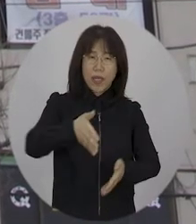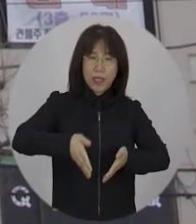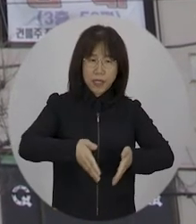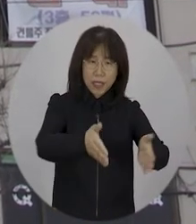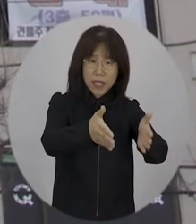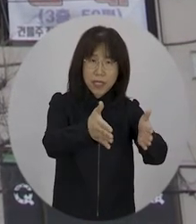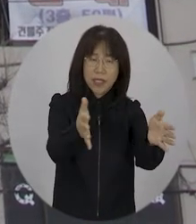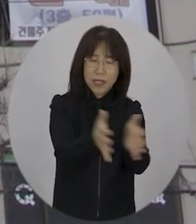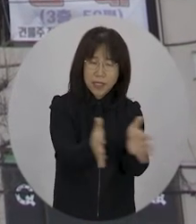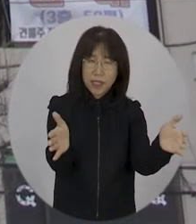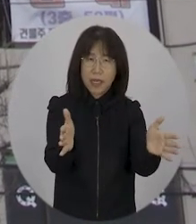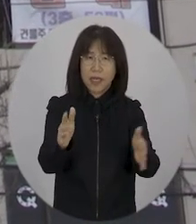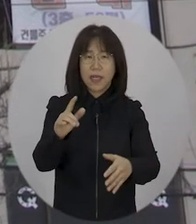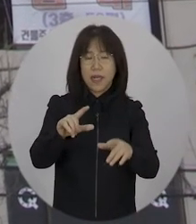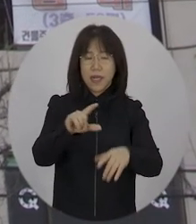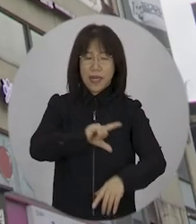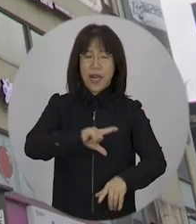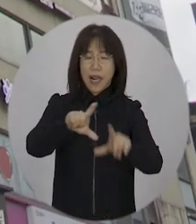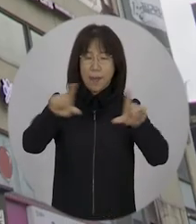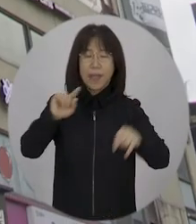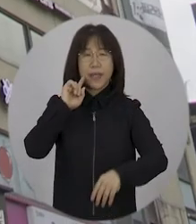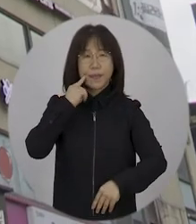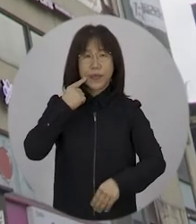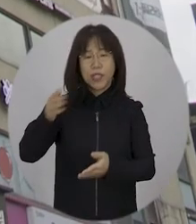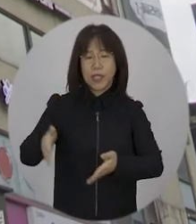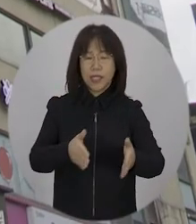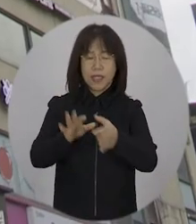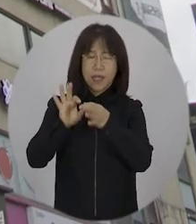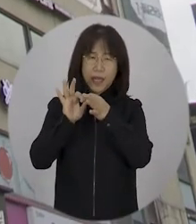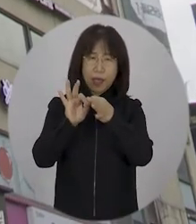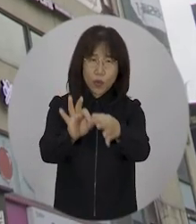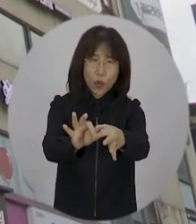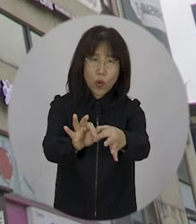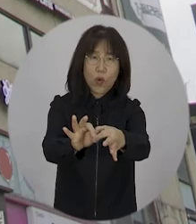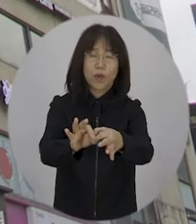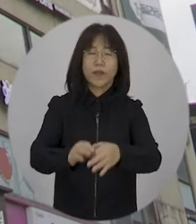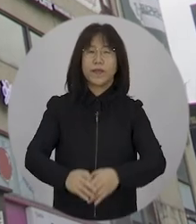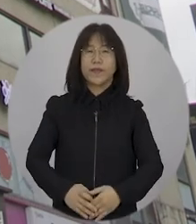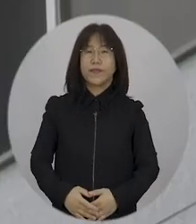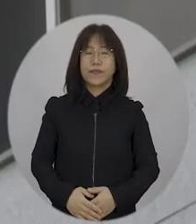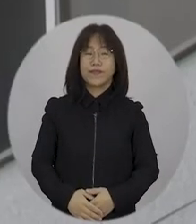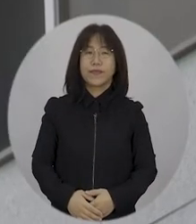시작으로 간판이 아름다운 거리 조성 사업을 지속적으로 추진해 왔습니다.